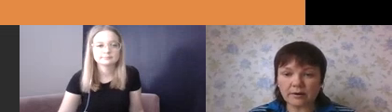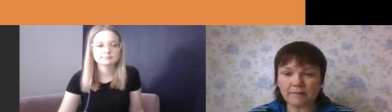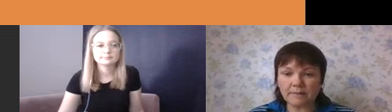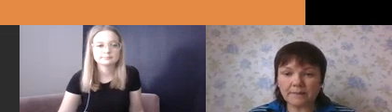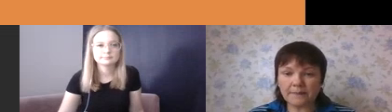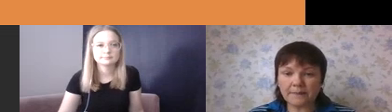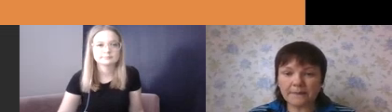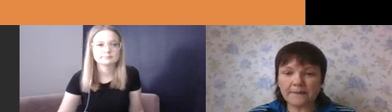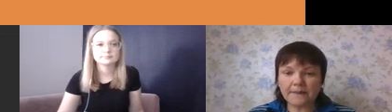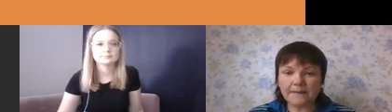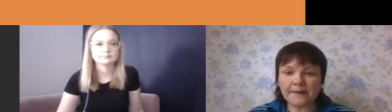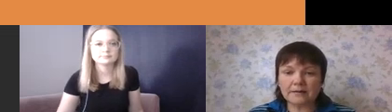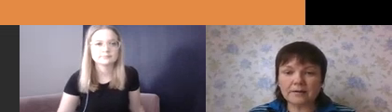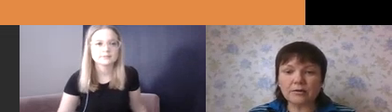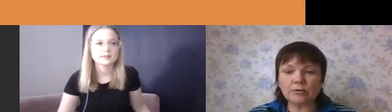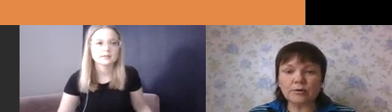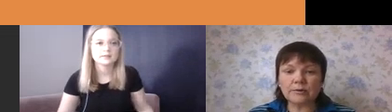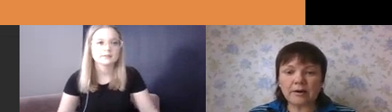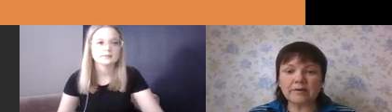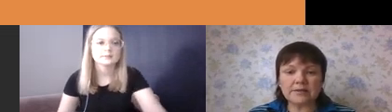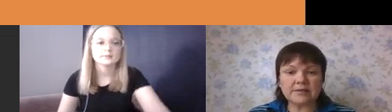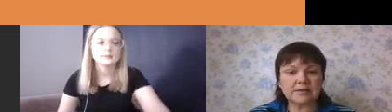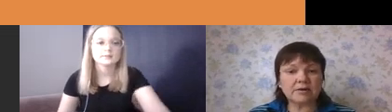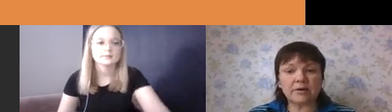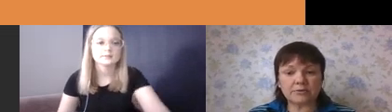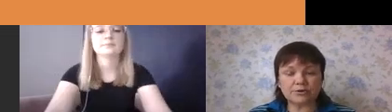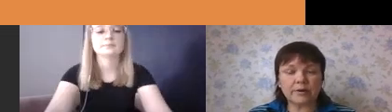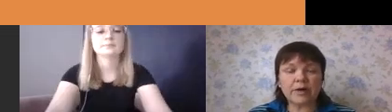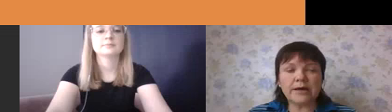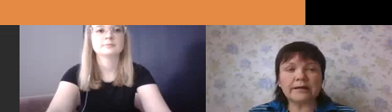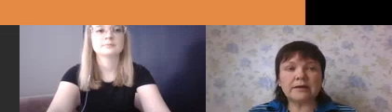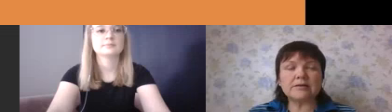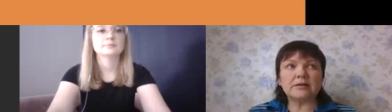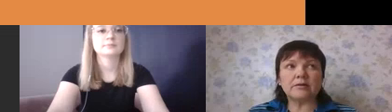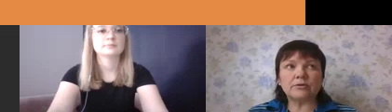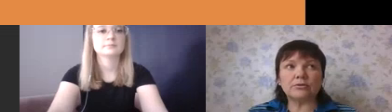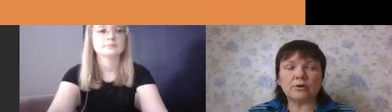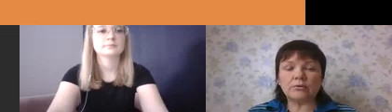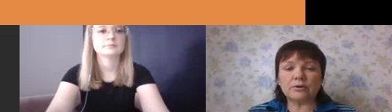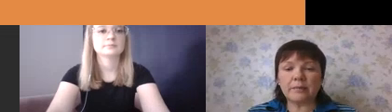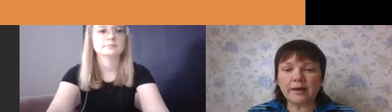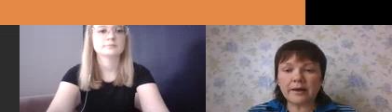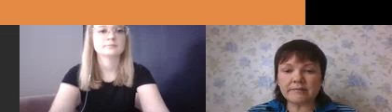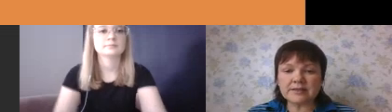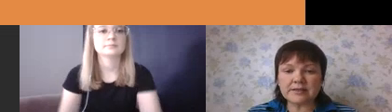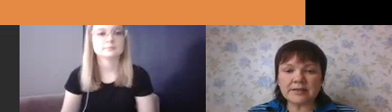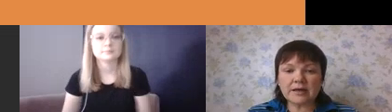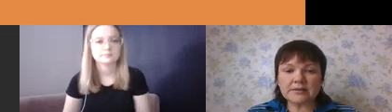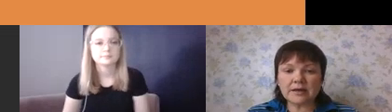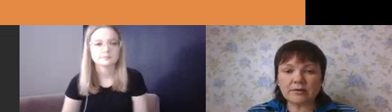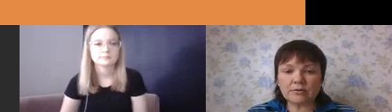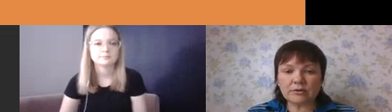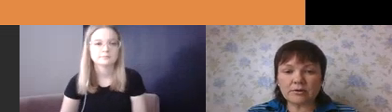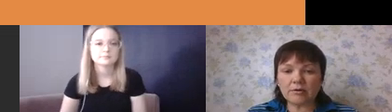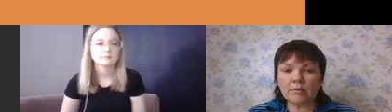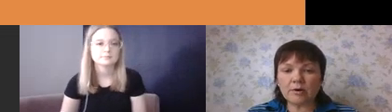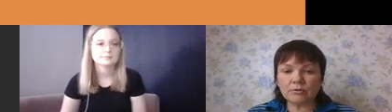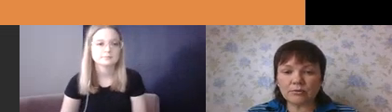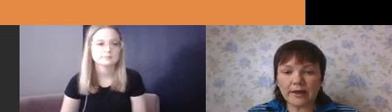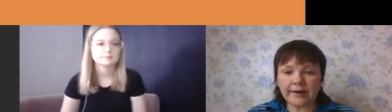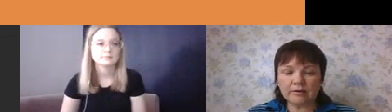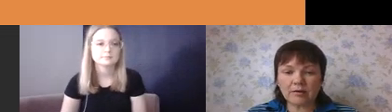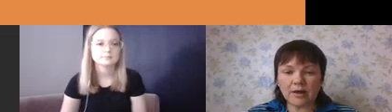nende taludega. Talud on tänapäeval tõesti hästi avatud juba. Tehakse neid avatud talude päevasid ja selle kohta